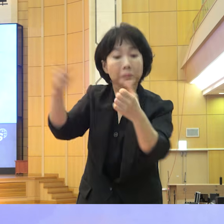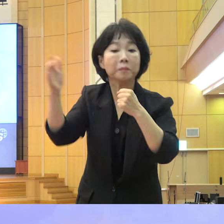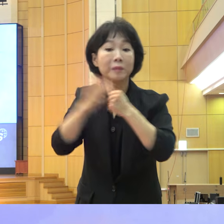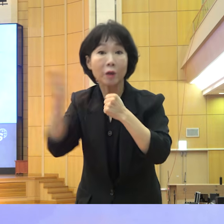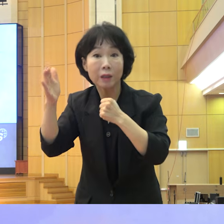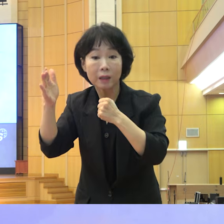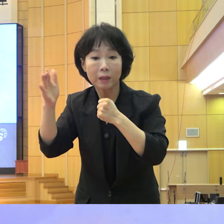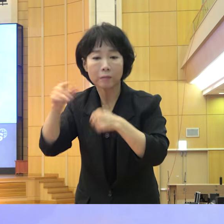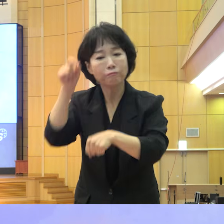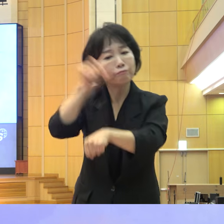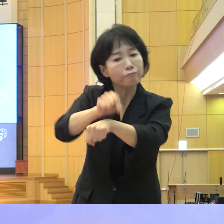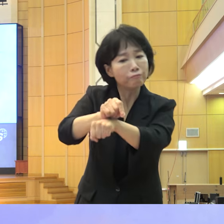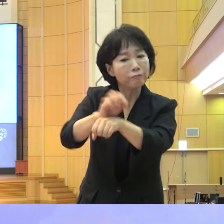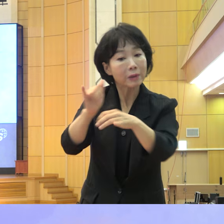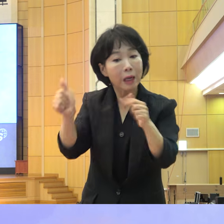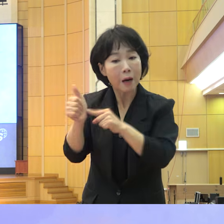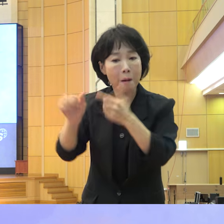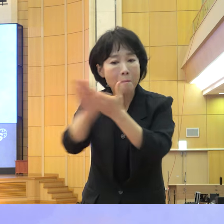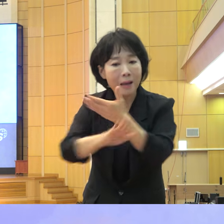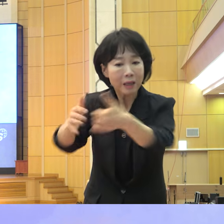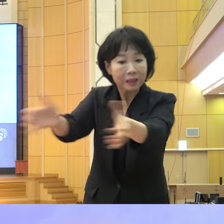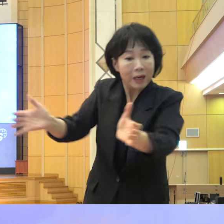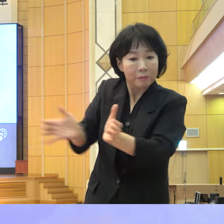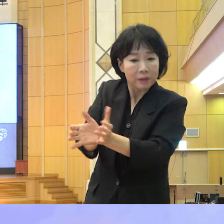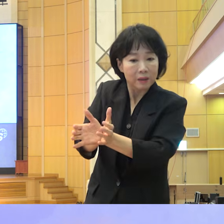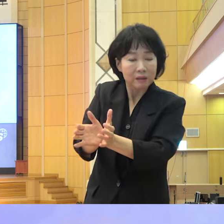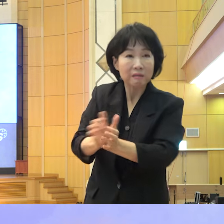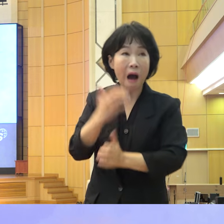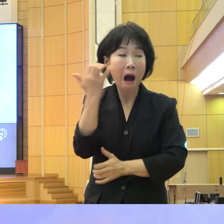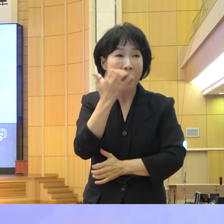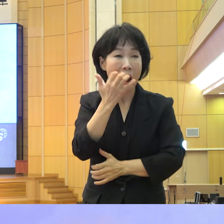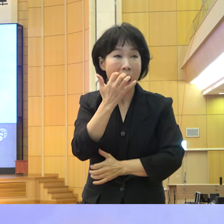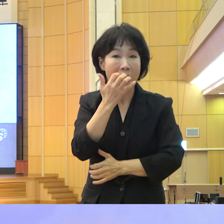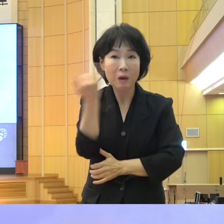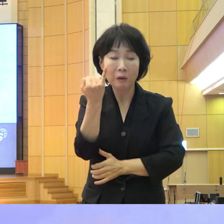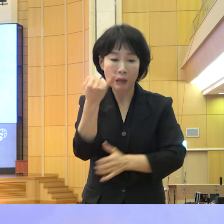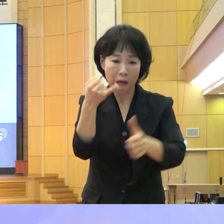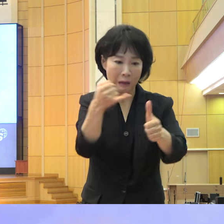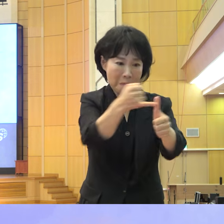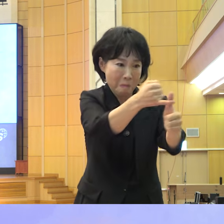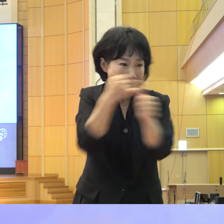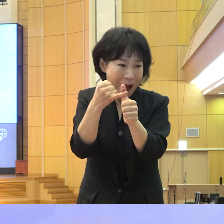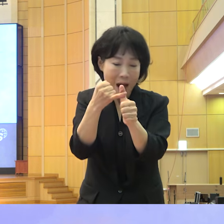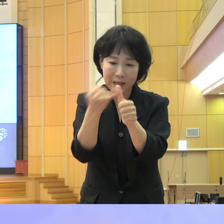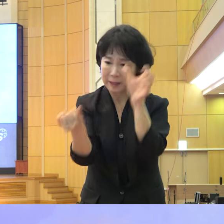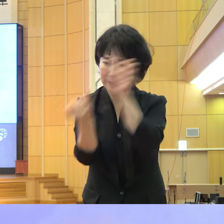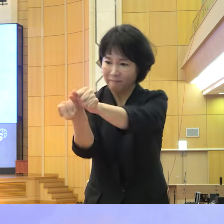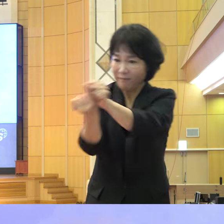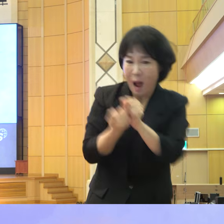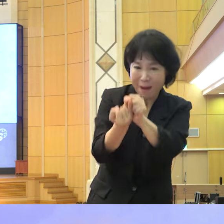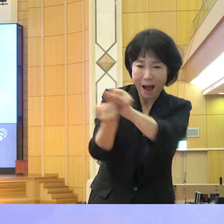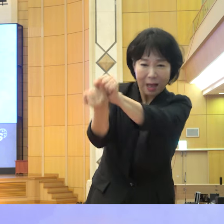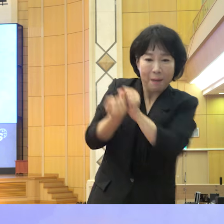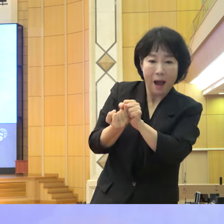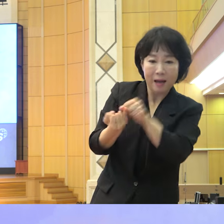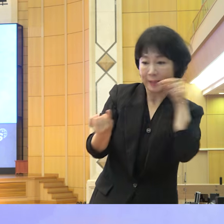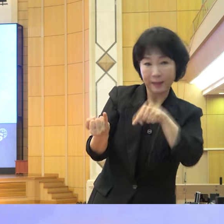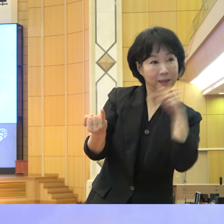가르치시더니 서기관들과 바리새인들이 음행 중에 잡힌 여자를 끌고